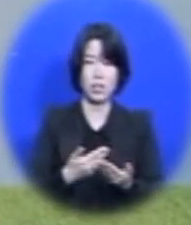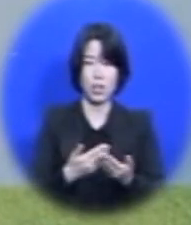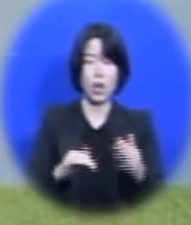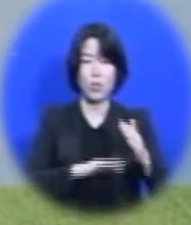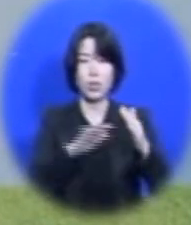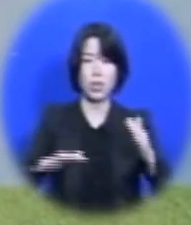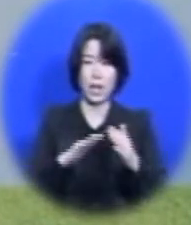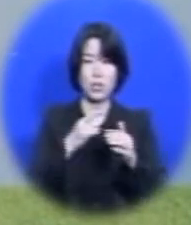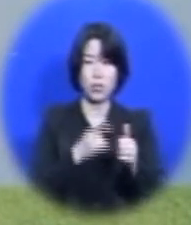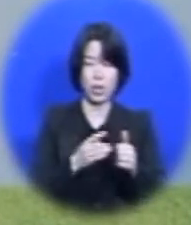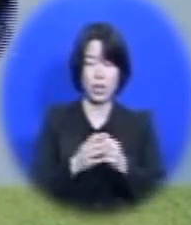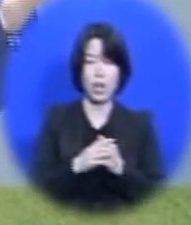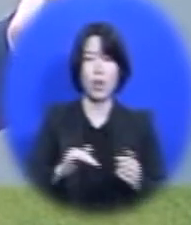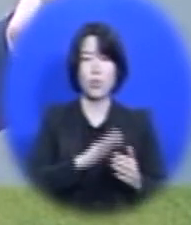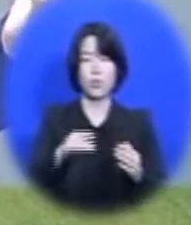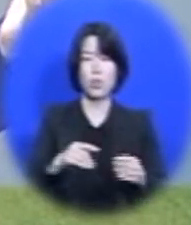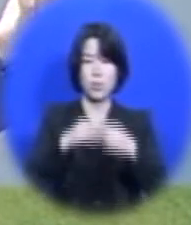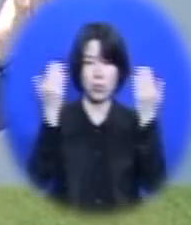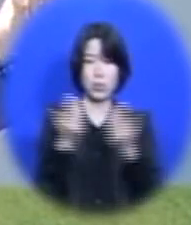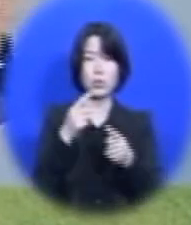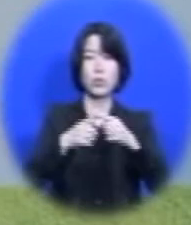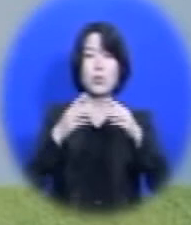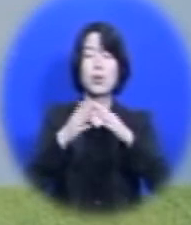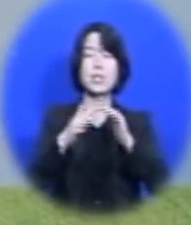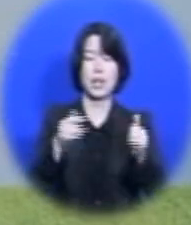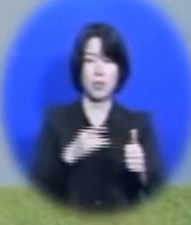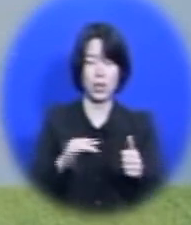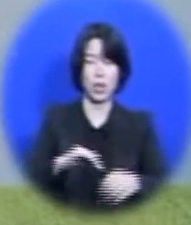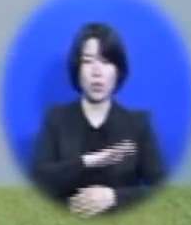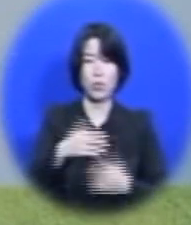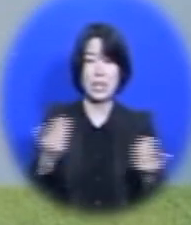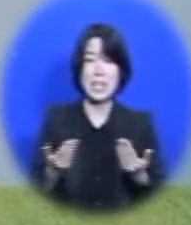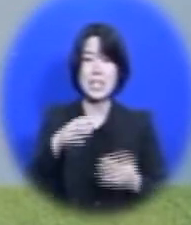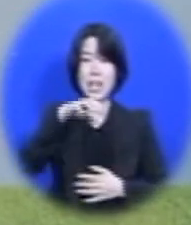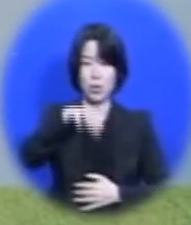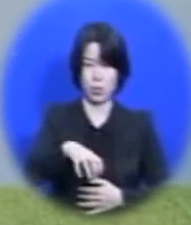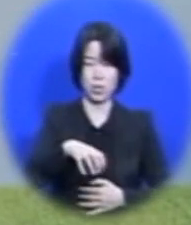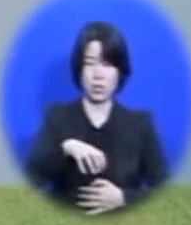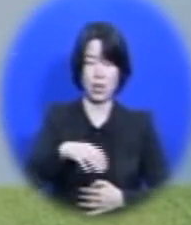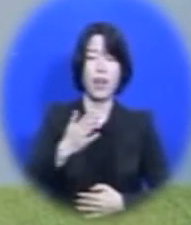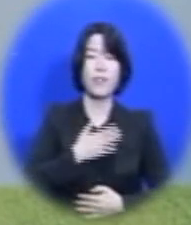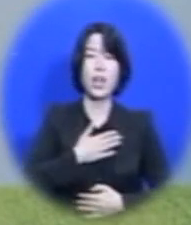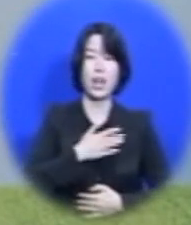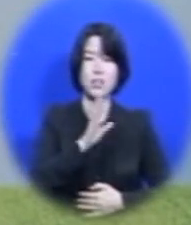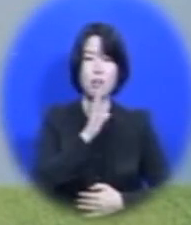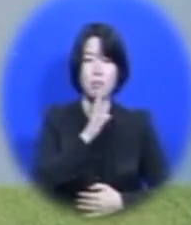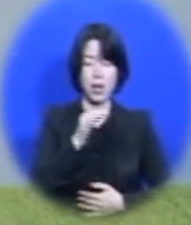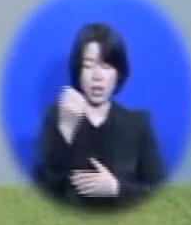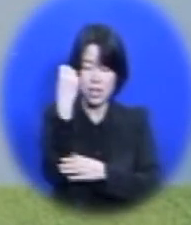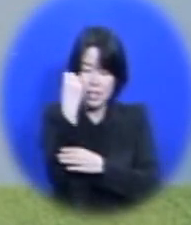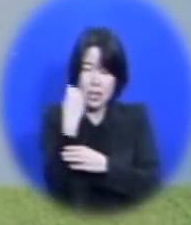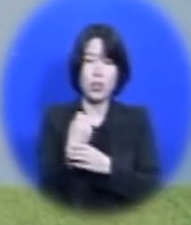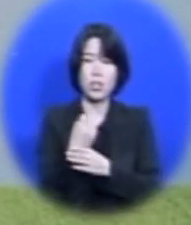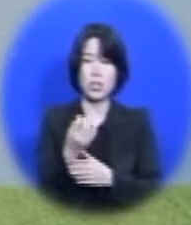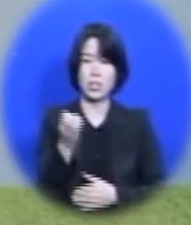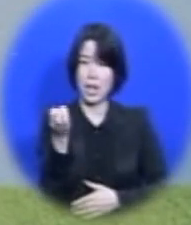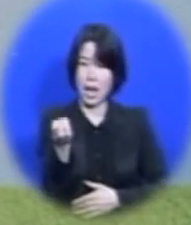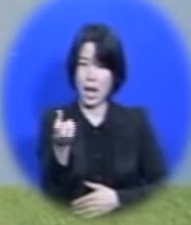가족들에게 우리 교회의 교우들 안에 우리가 일하는 일터에서 내가 정말 썩어지는 하늘의 밀알이